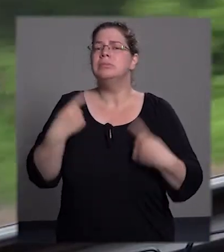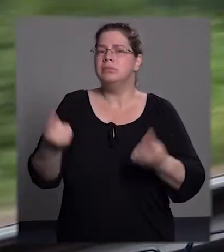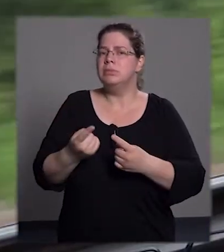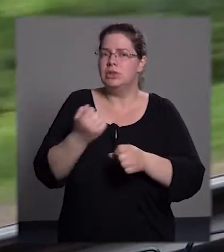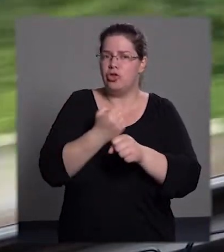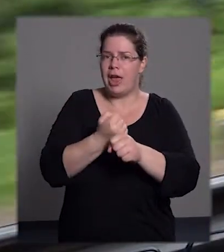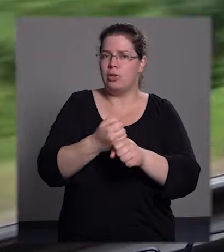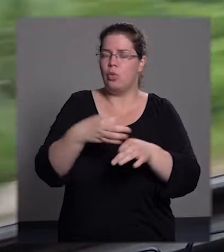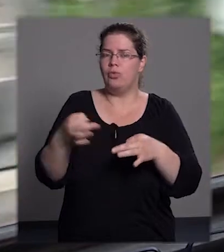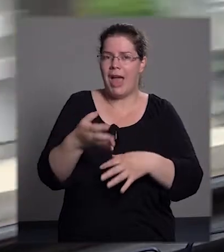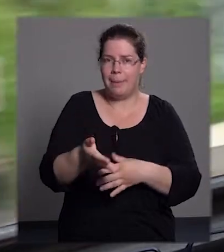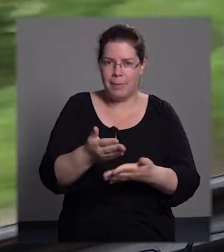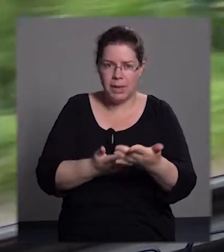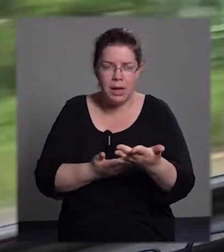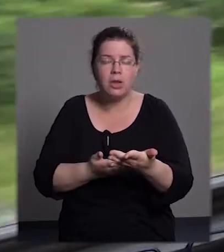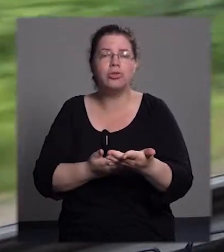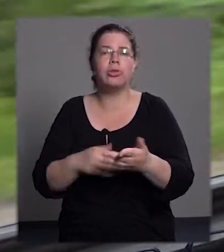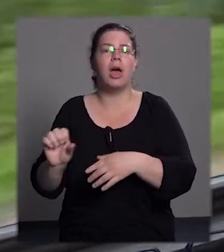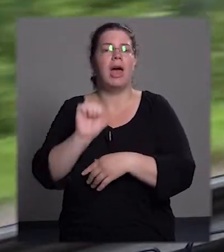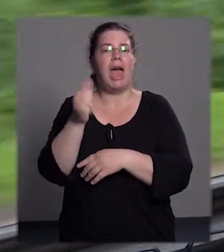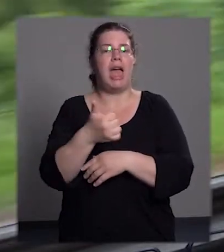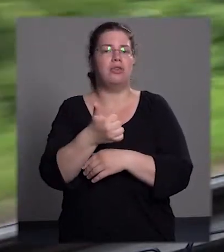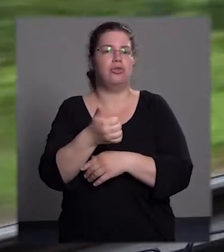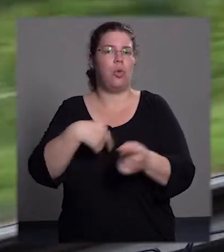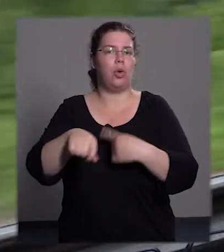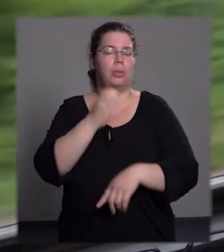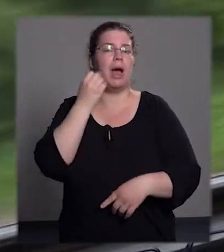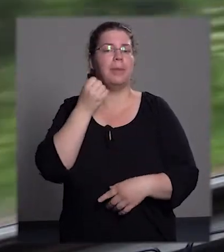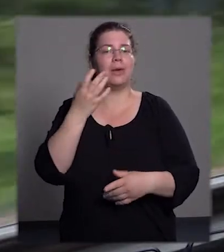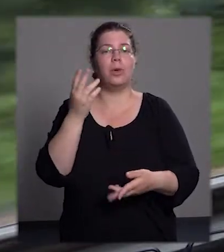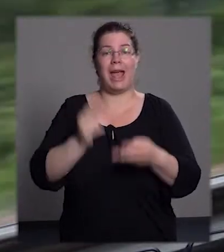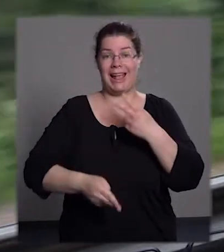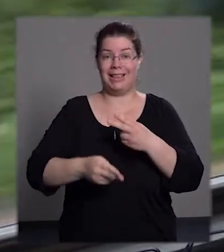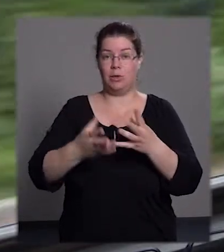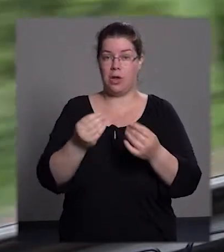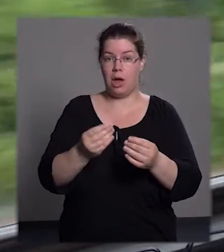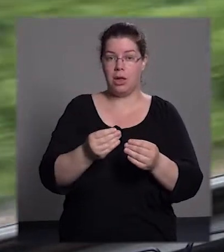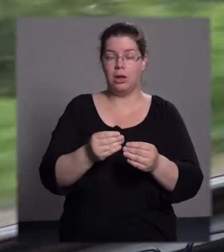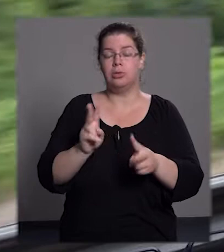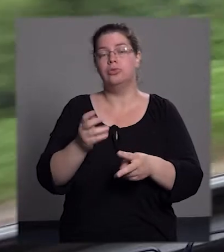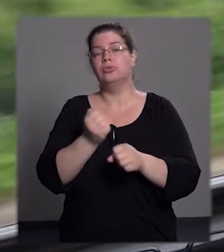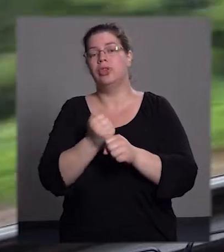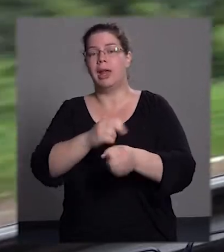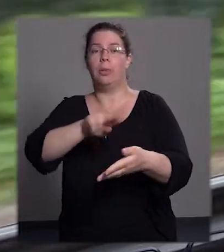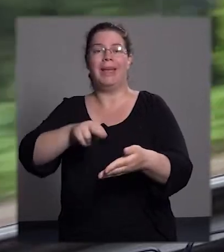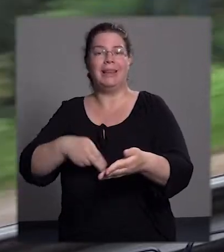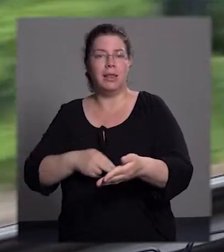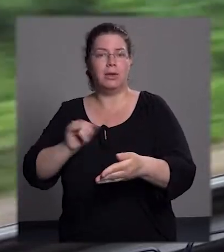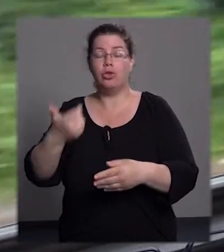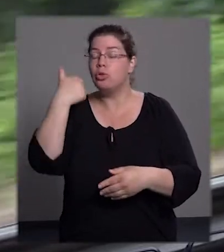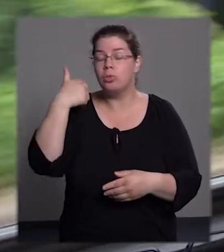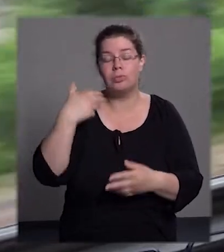felmérést. Az első körben, amikor elkészült az anyag, akkor is készítettünk egy petíciót, és azt több százan írták